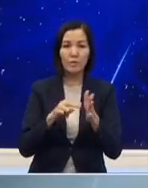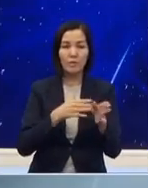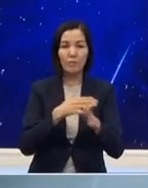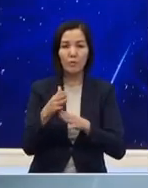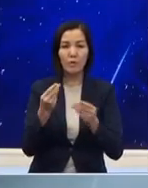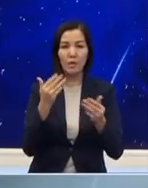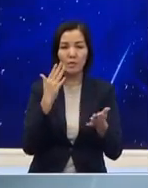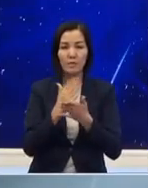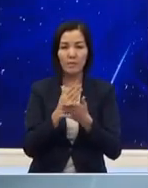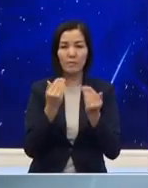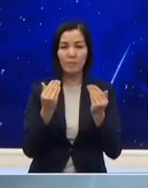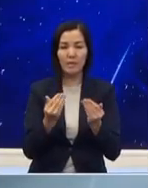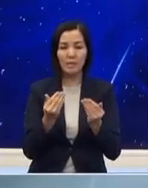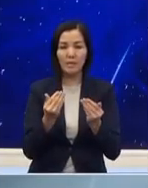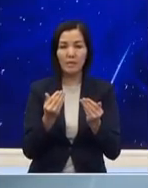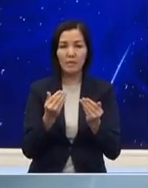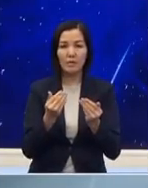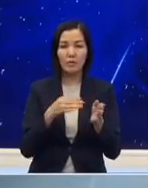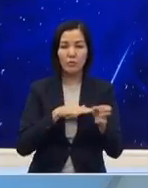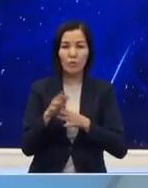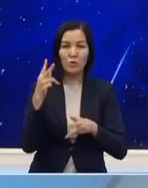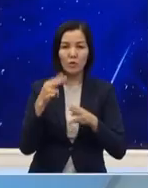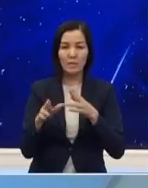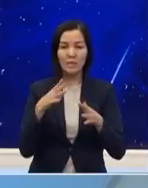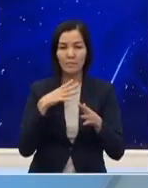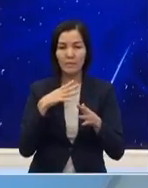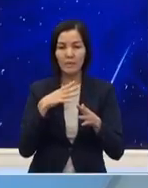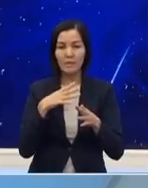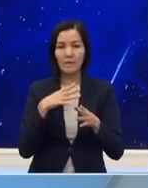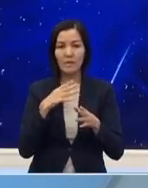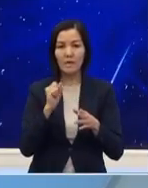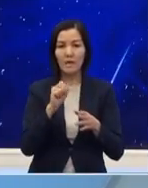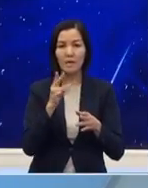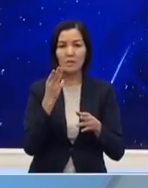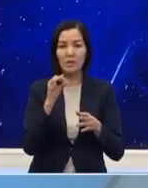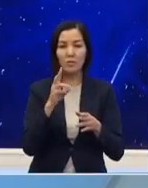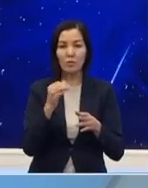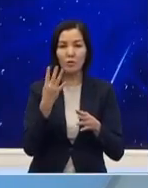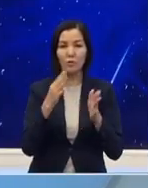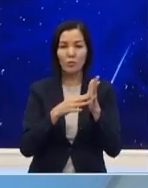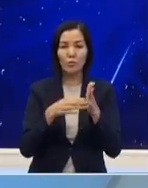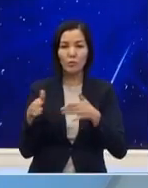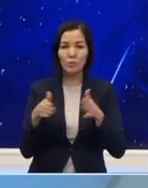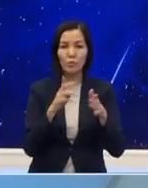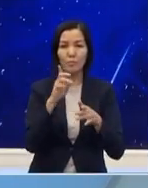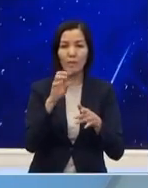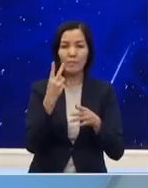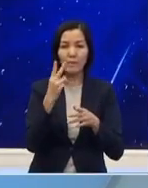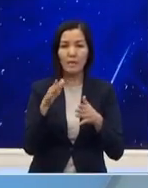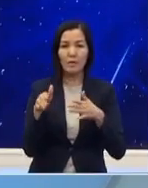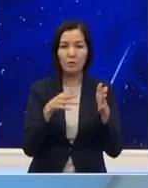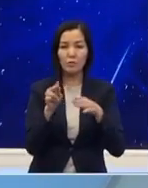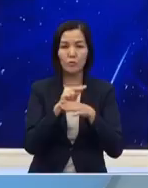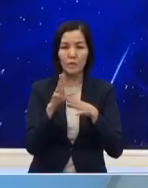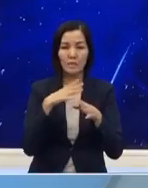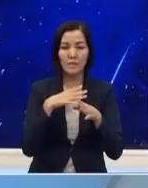ақшалар болды. Олар да биыл жасалынып бітті. Ол енді ақша тоғанда 9 жол жасалынды және Балқы биде 2 жол жасалынды.